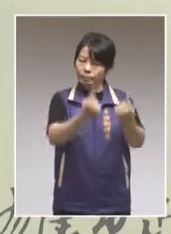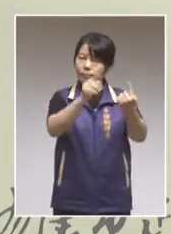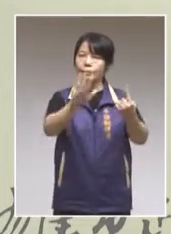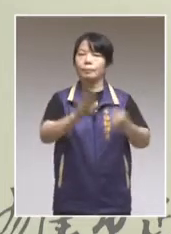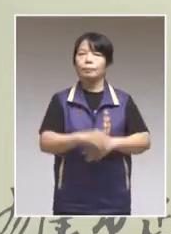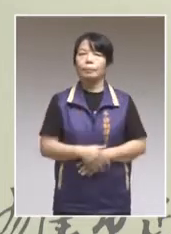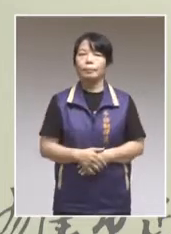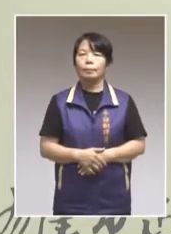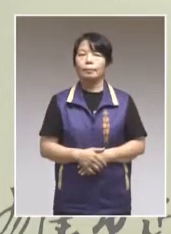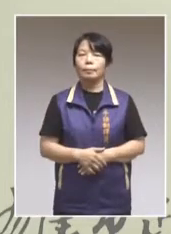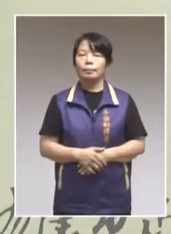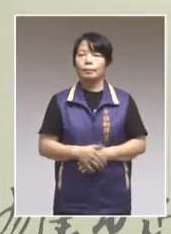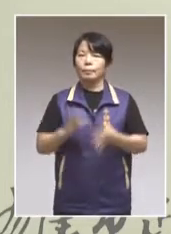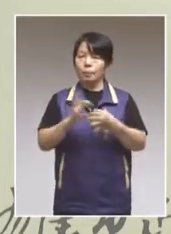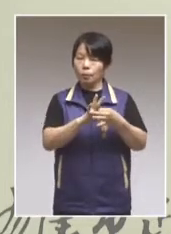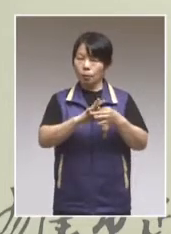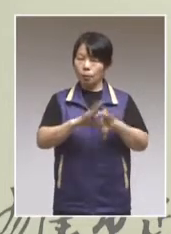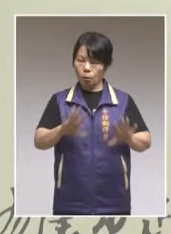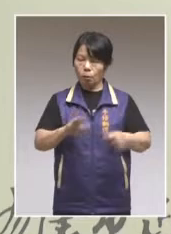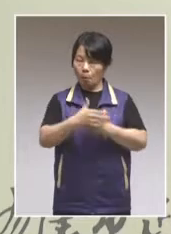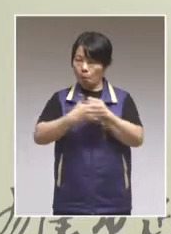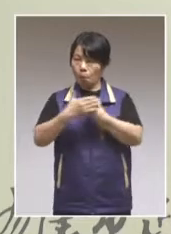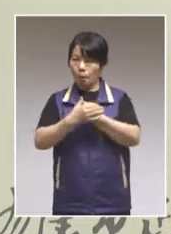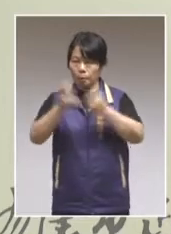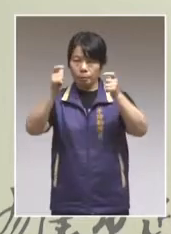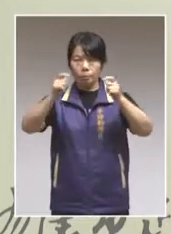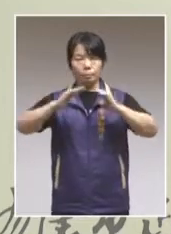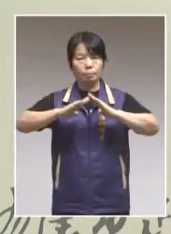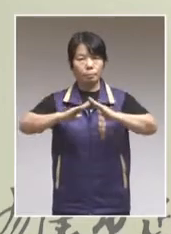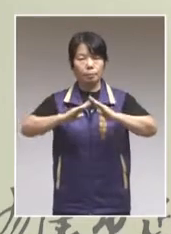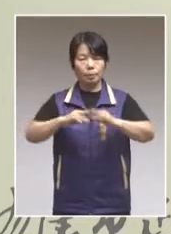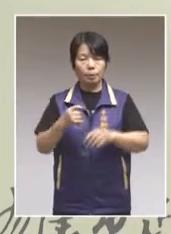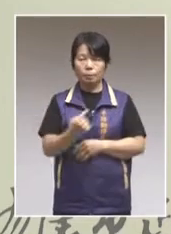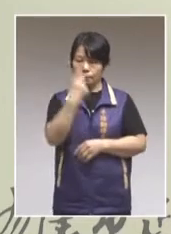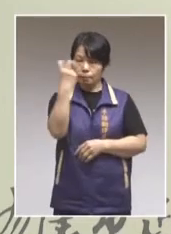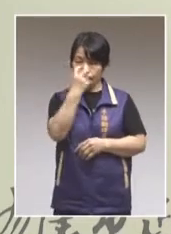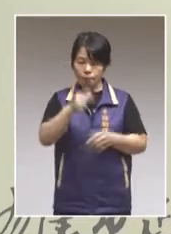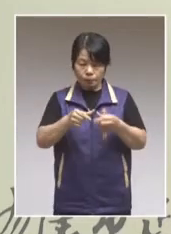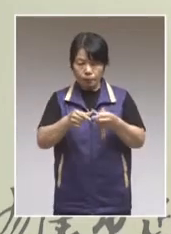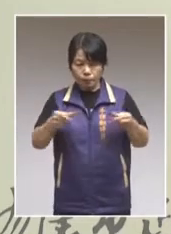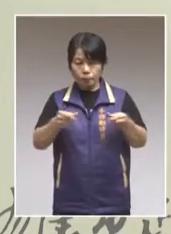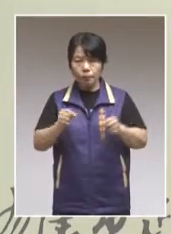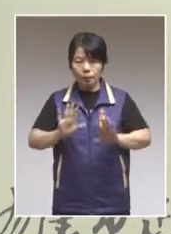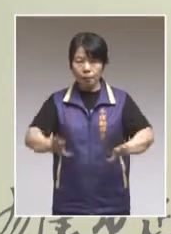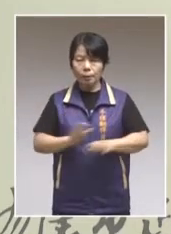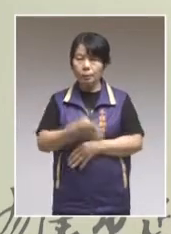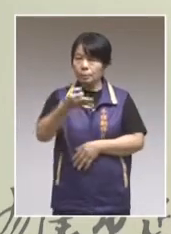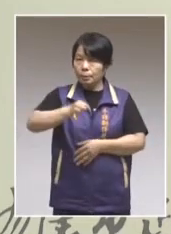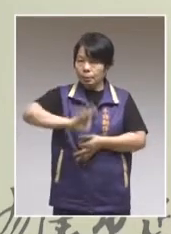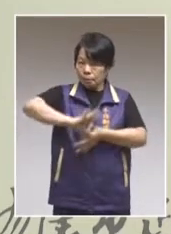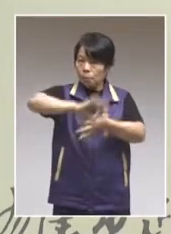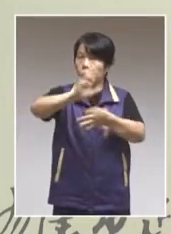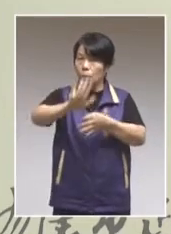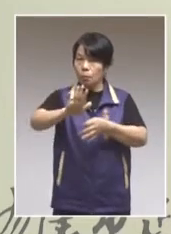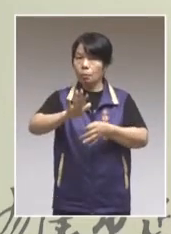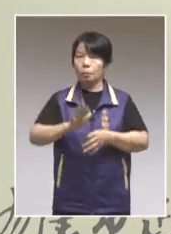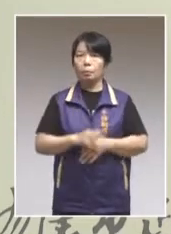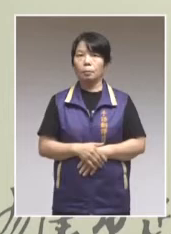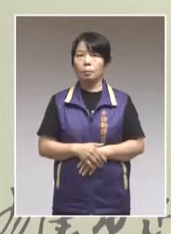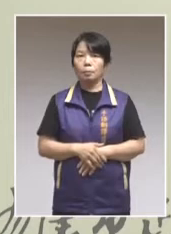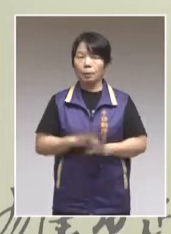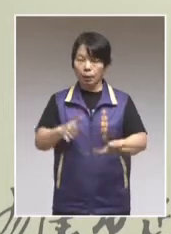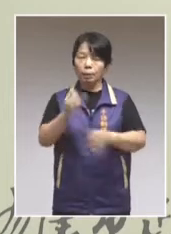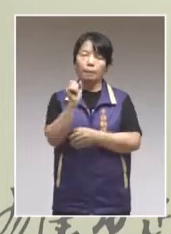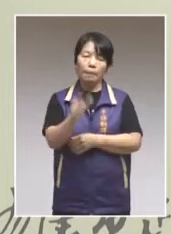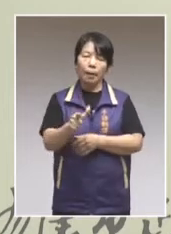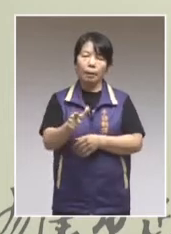那所以我们为了确保我们高雄的快筛试剂，虽然价格上升，但是我们还是在购